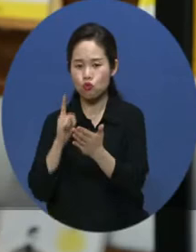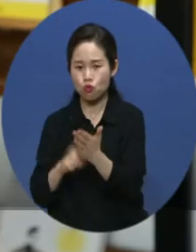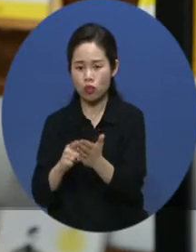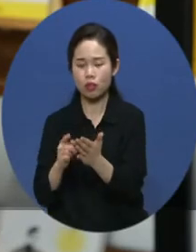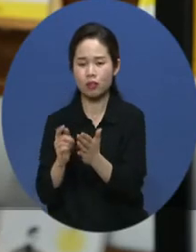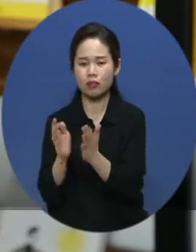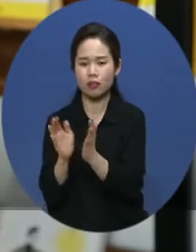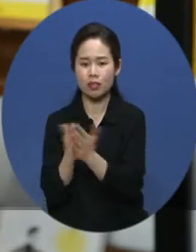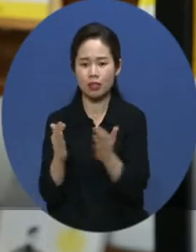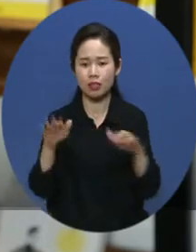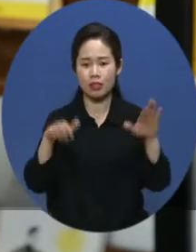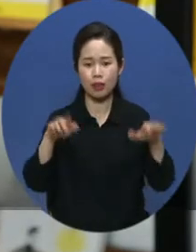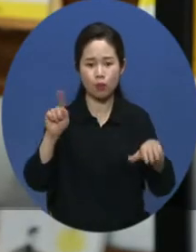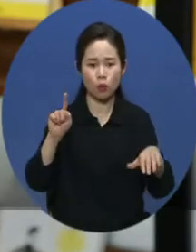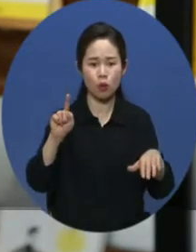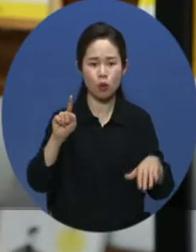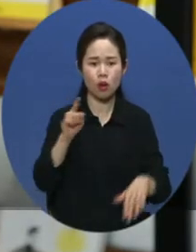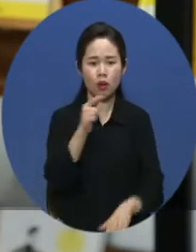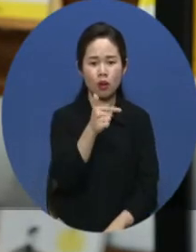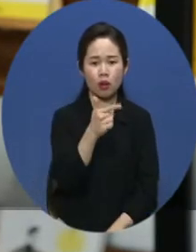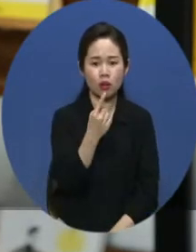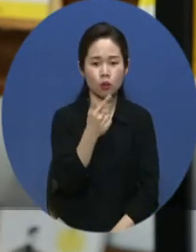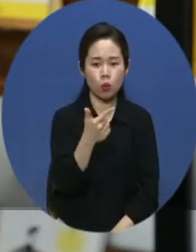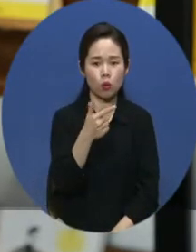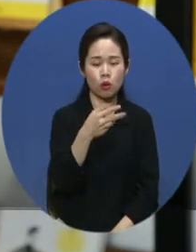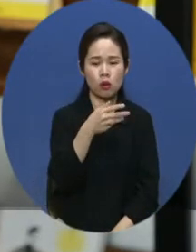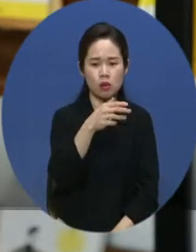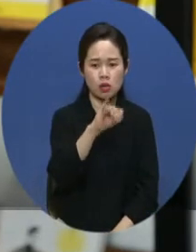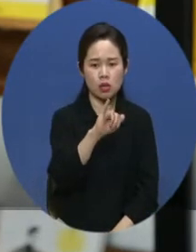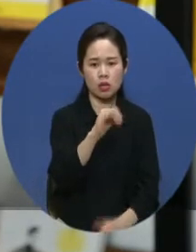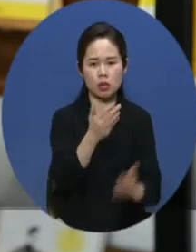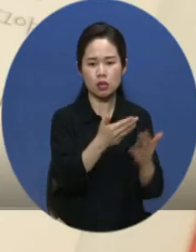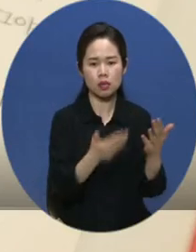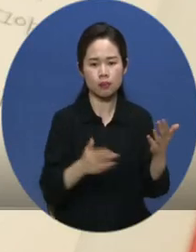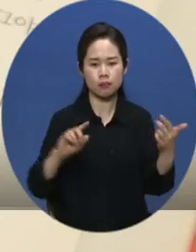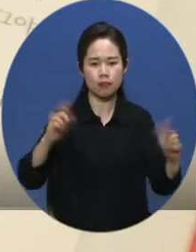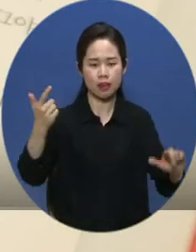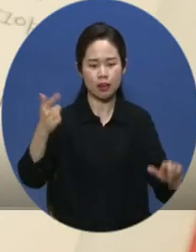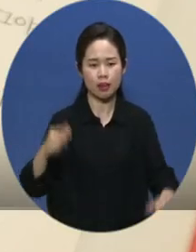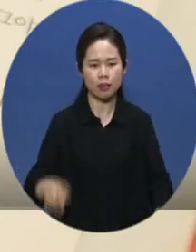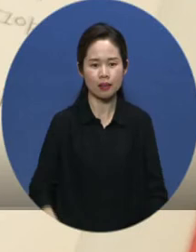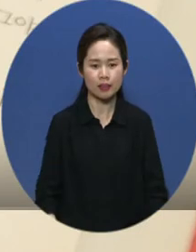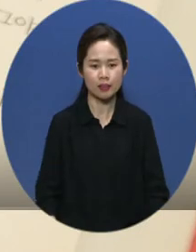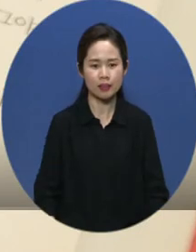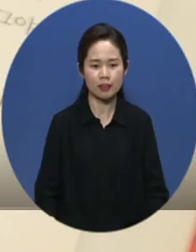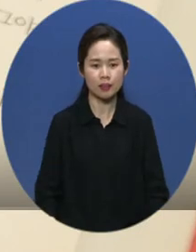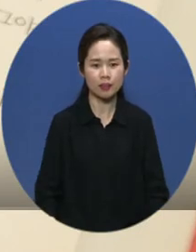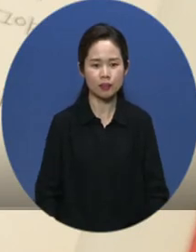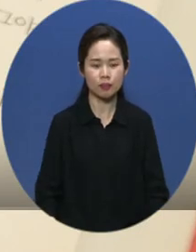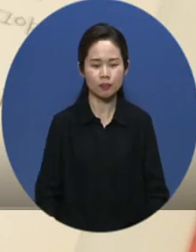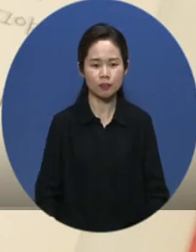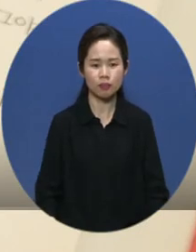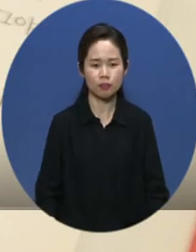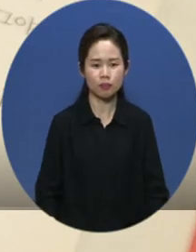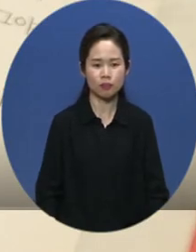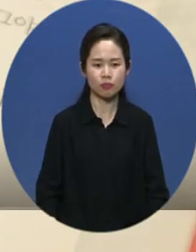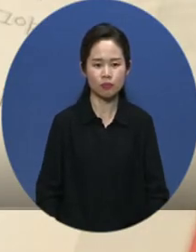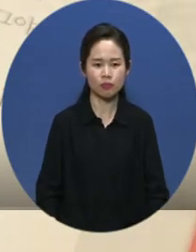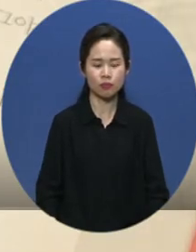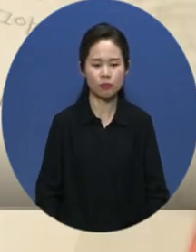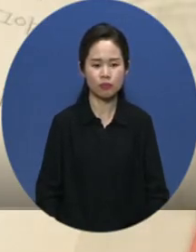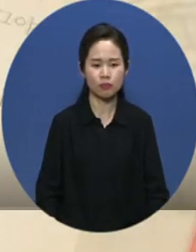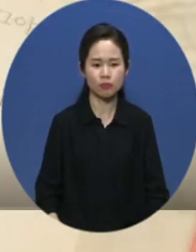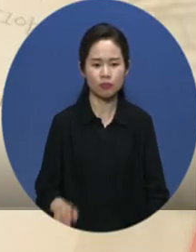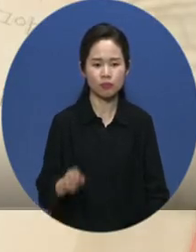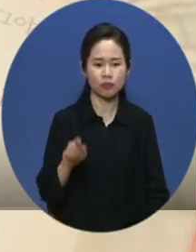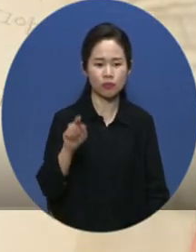차이라고 하면 논리적인 흐름이 가장 먼저일 것 같습니다. 논리적인 부분에 있어서도 한 문장